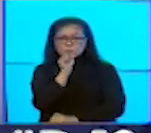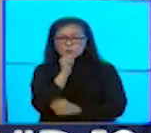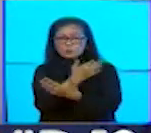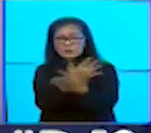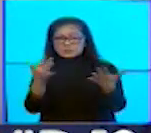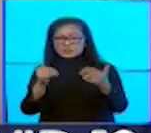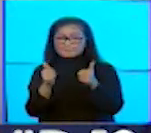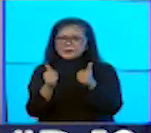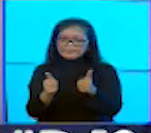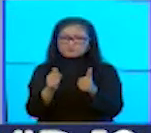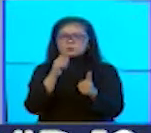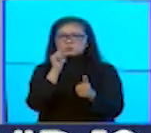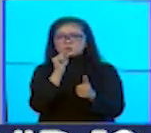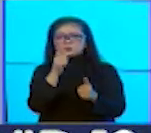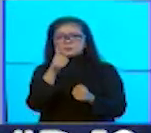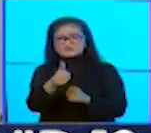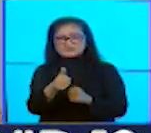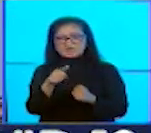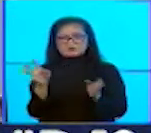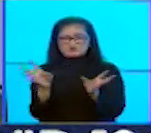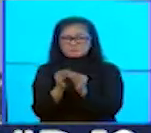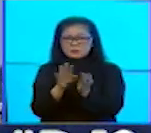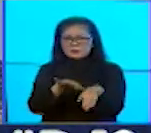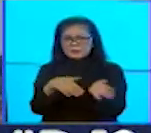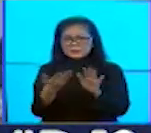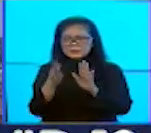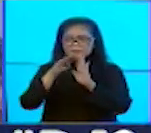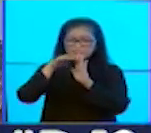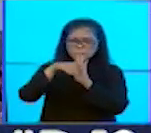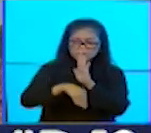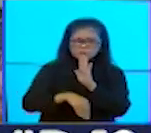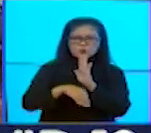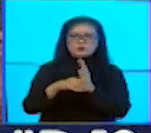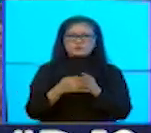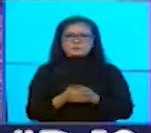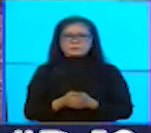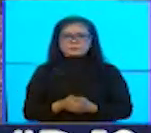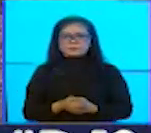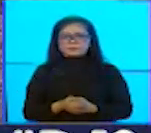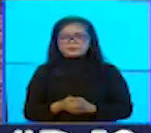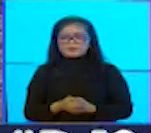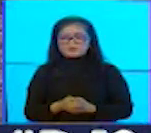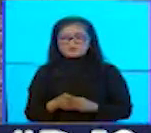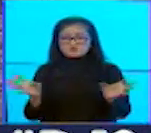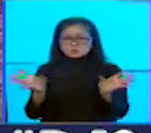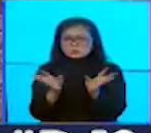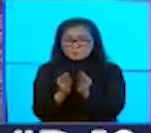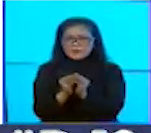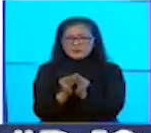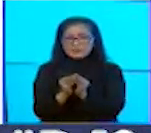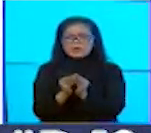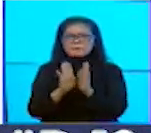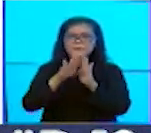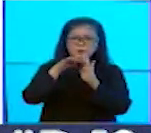dalam menekan angka kematian. Luhut menyebutkan kasus kematian di Jakarta mulai menurun karena gencarnya vaksinasi.